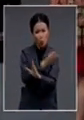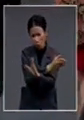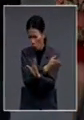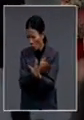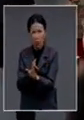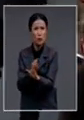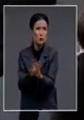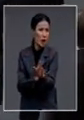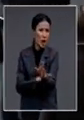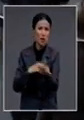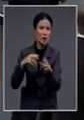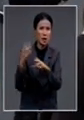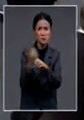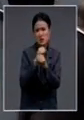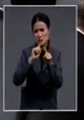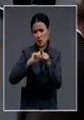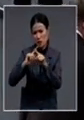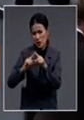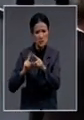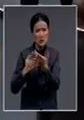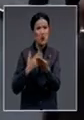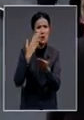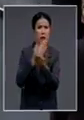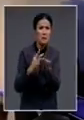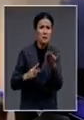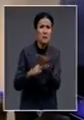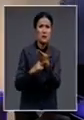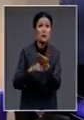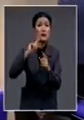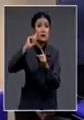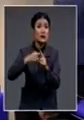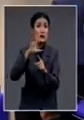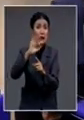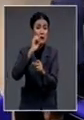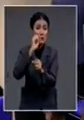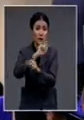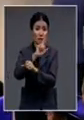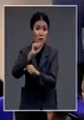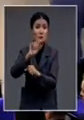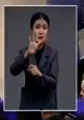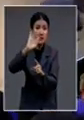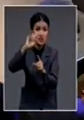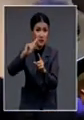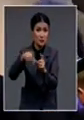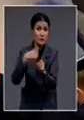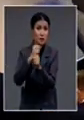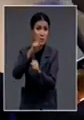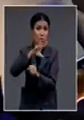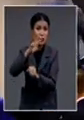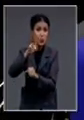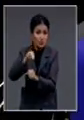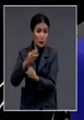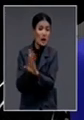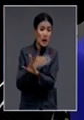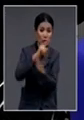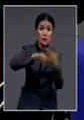นับตั้งแต่เสร็จสิ้นการเลือกตั้งตั้งแต่เมื่อวันที่24กันยายนของปีก่อนหน้าซึ่งกลุ่มแนวร่วมอนุรักษ์นิยมนะคะที่ประ